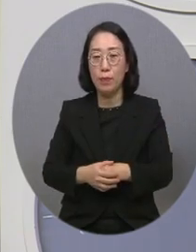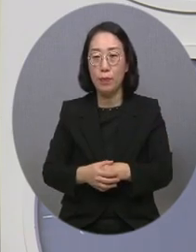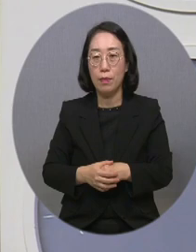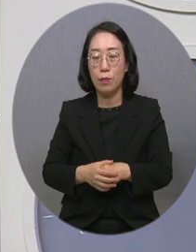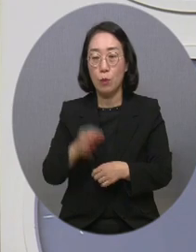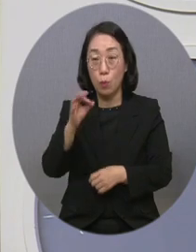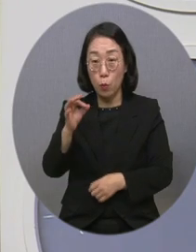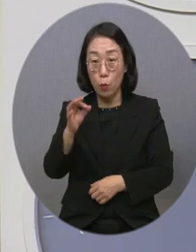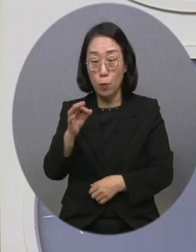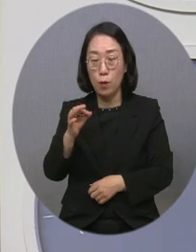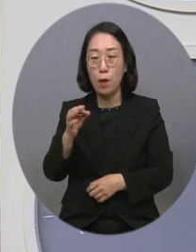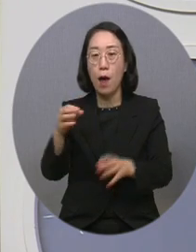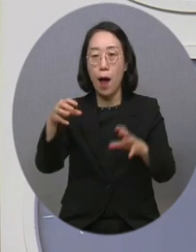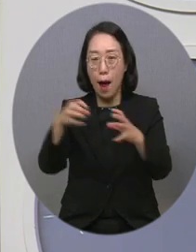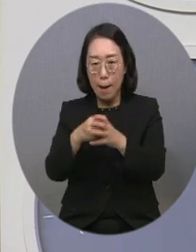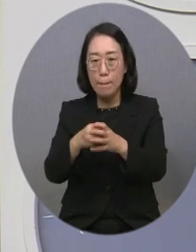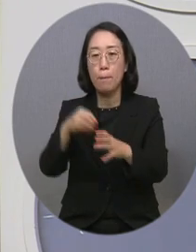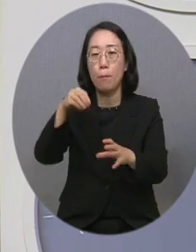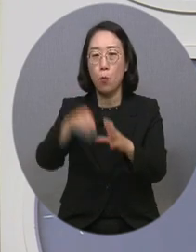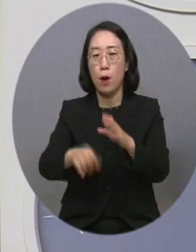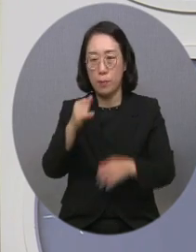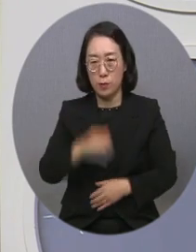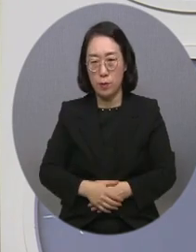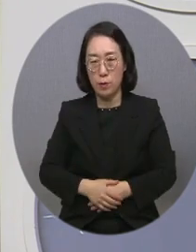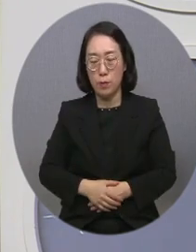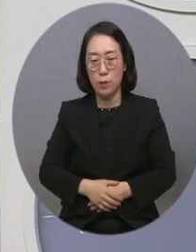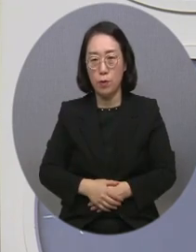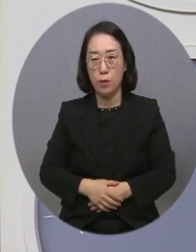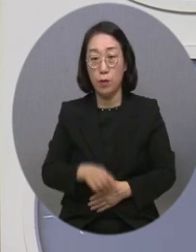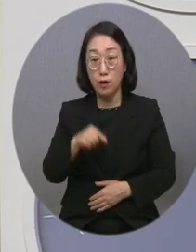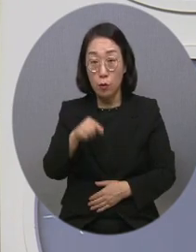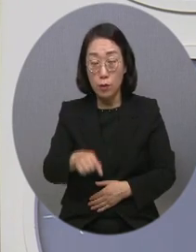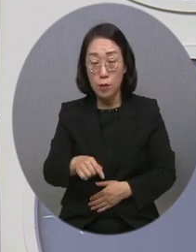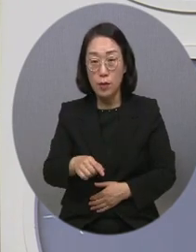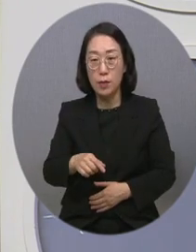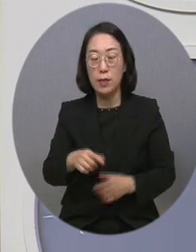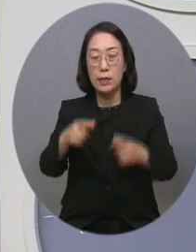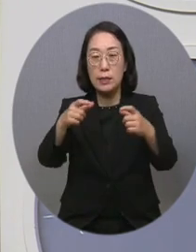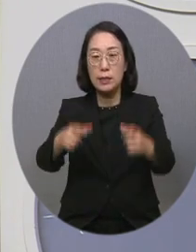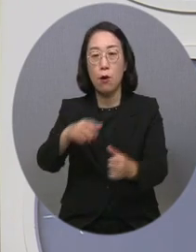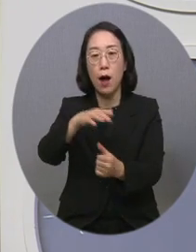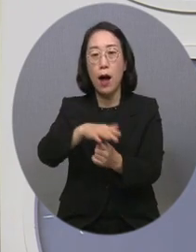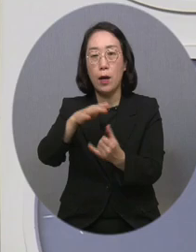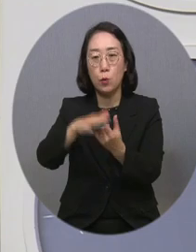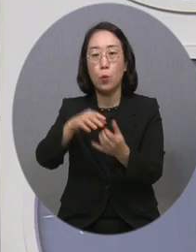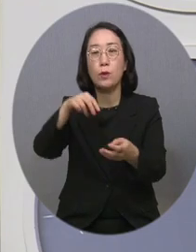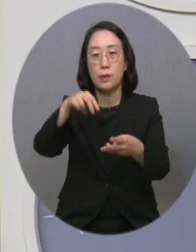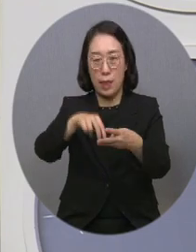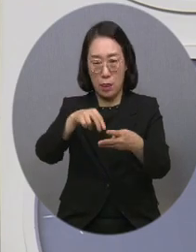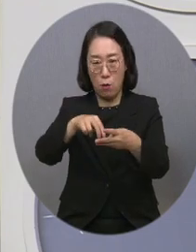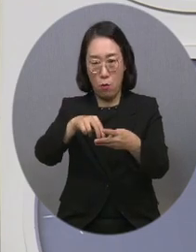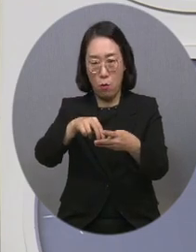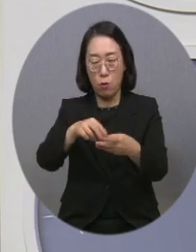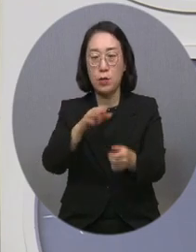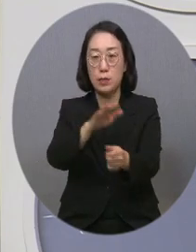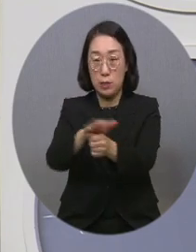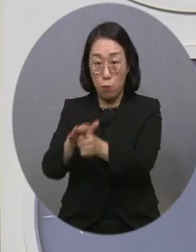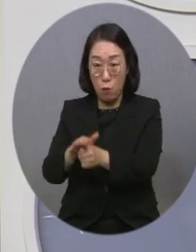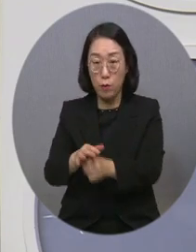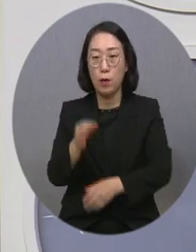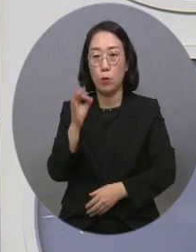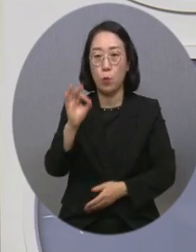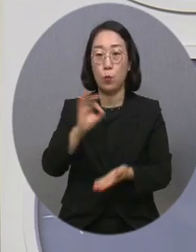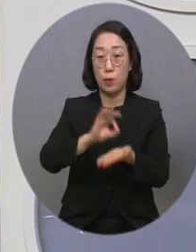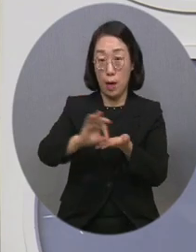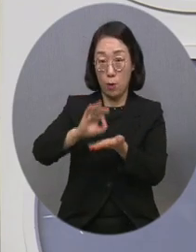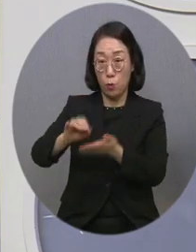예, 복권 기금 사업은 이제 저희가 이제 지역 아동센터에 지원하는 사업인데 거기 한 272억 정도 돼서 총